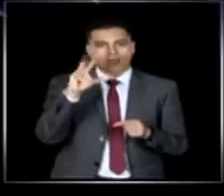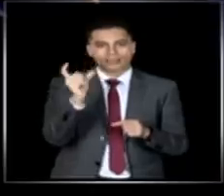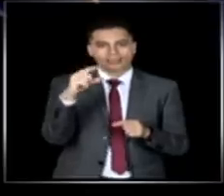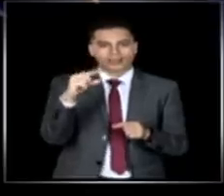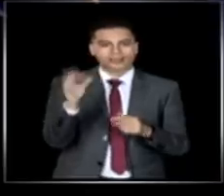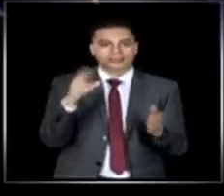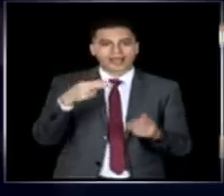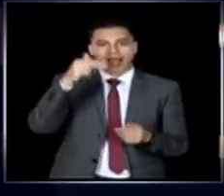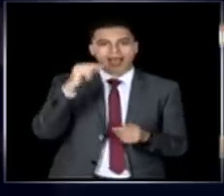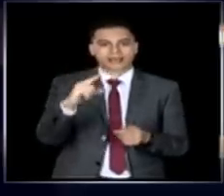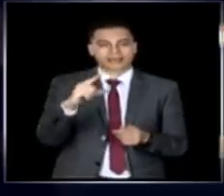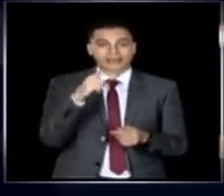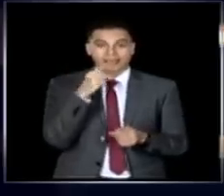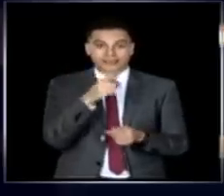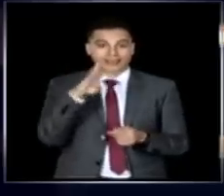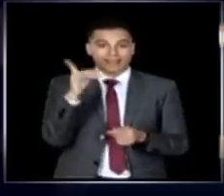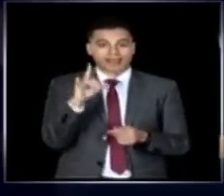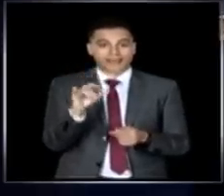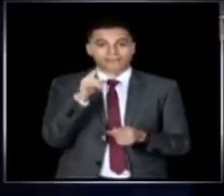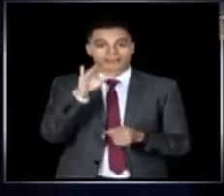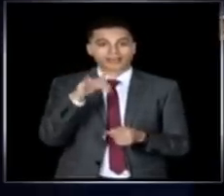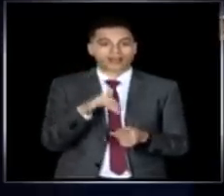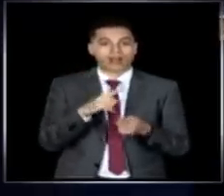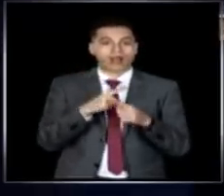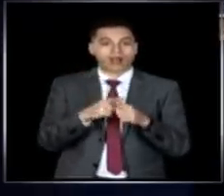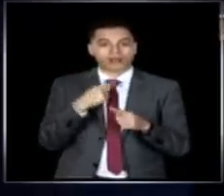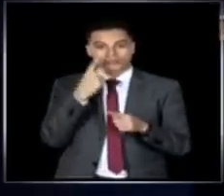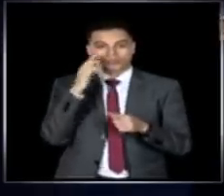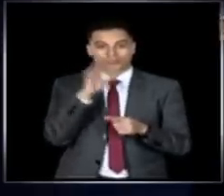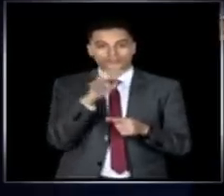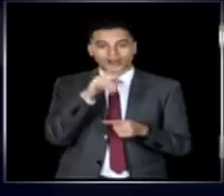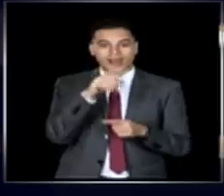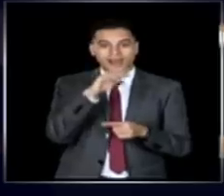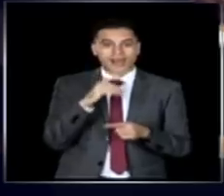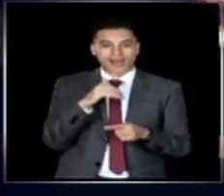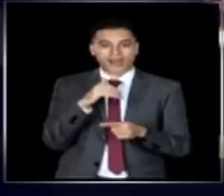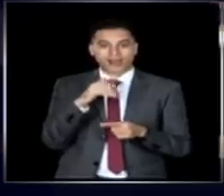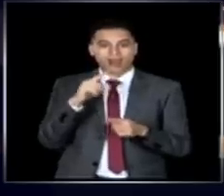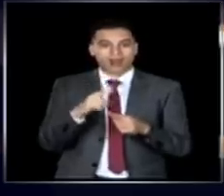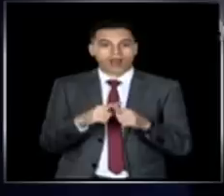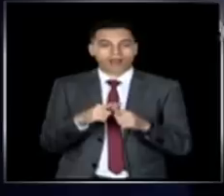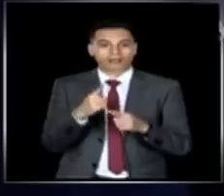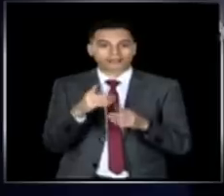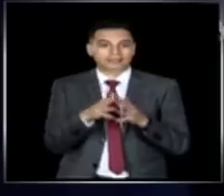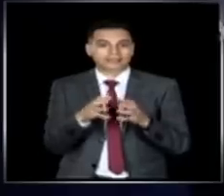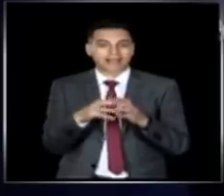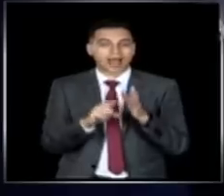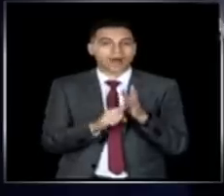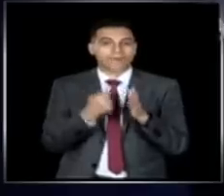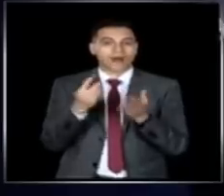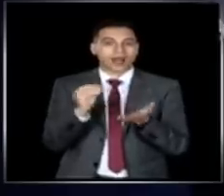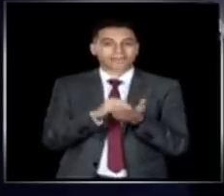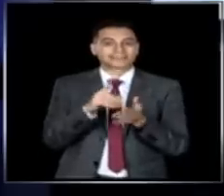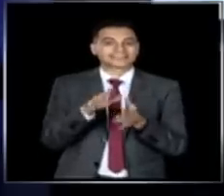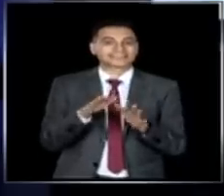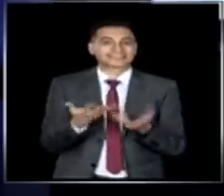عادل. طبعا يا كريم انت جاي غلط، انا عارف انت جاي غلط. واضح. الوحيد اللي بيشارك لاول مره. بالظبط. ده ازاي